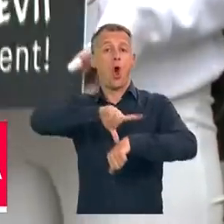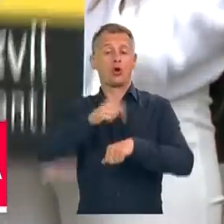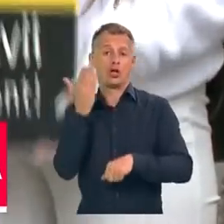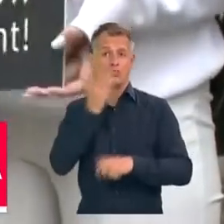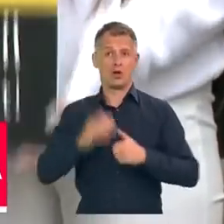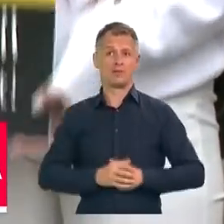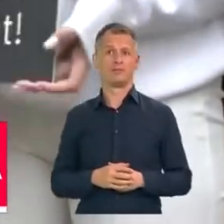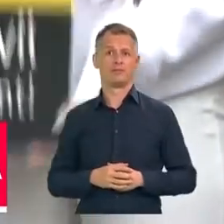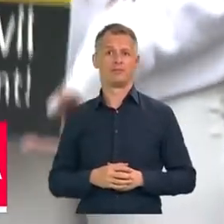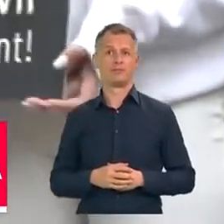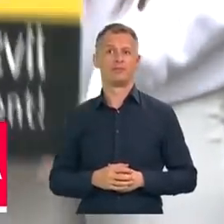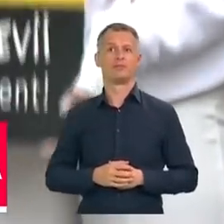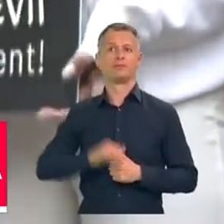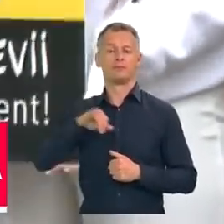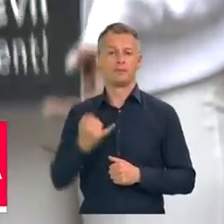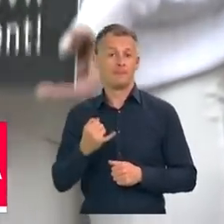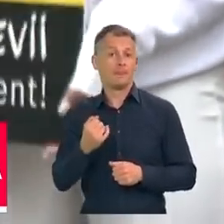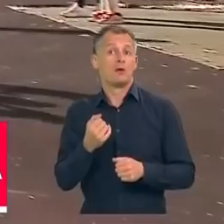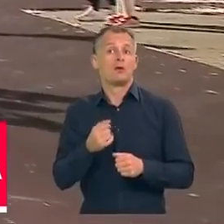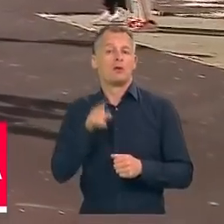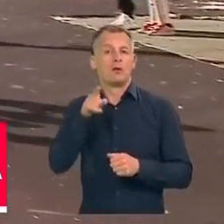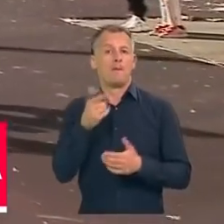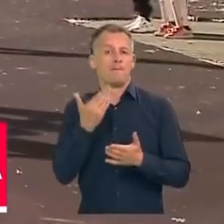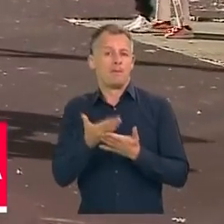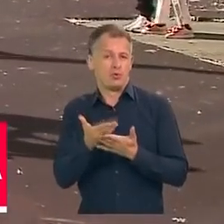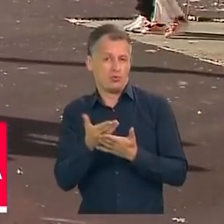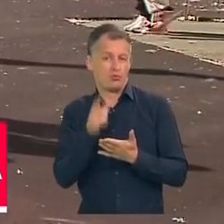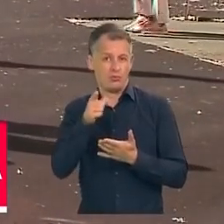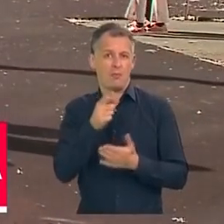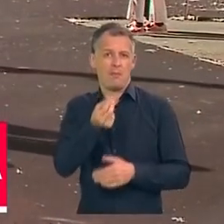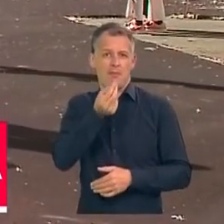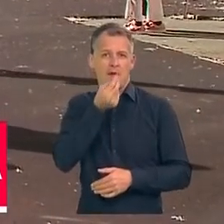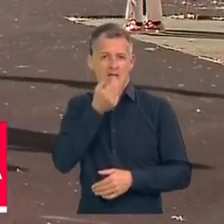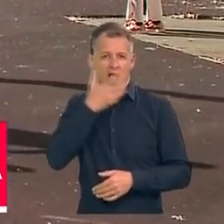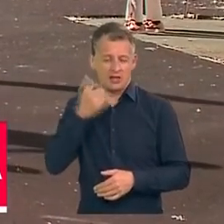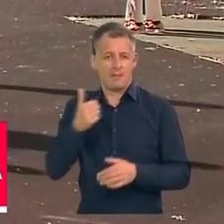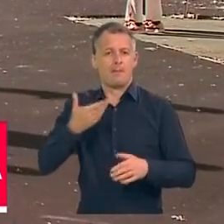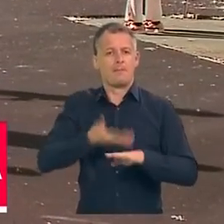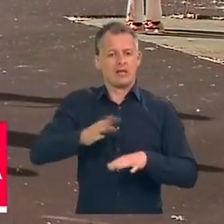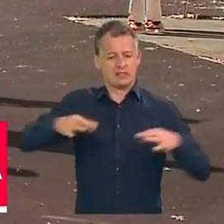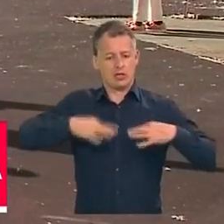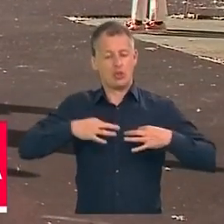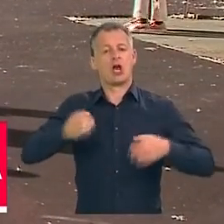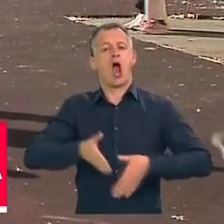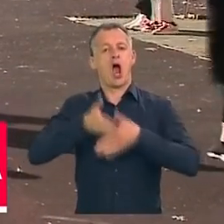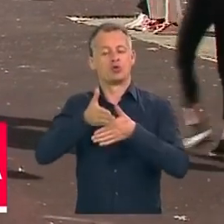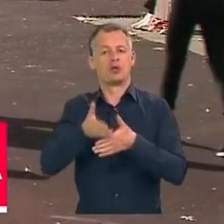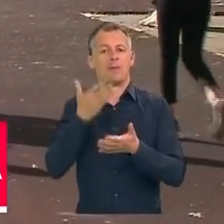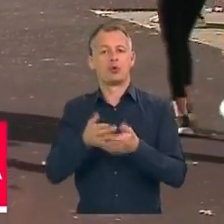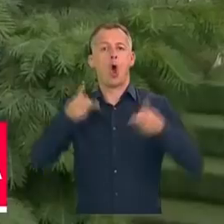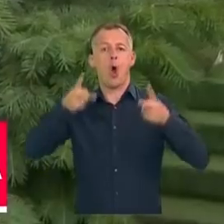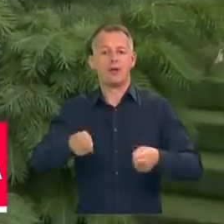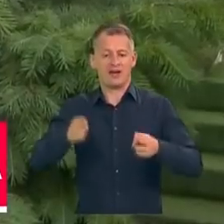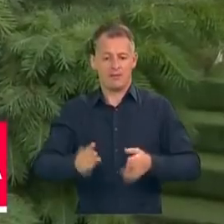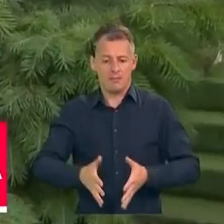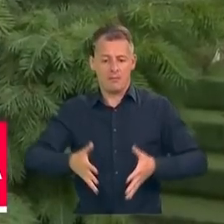Datele mai arată că unul din 4 copii din România este supraponderal, iar o masă caldă ar fi mult mai sănătoasă și ar ajuta la prevenirea obezității. În prezent